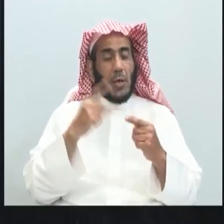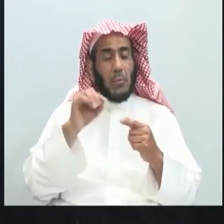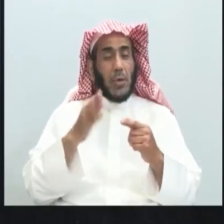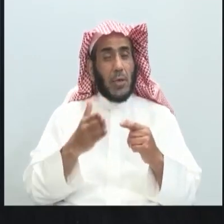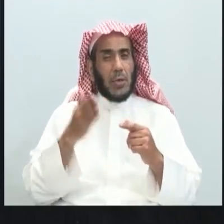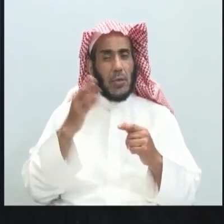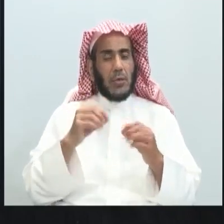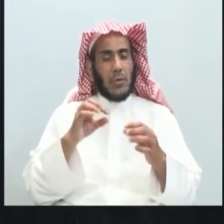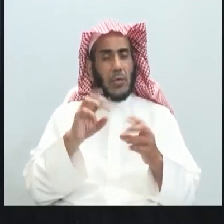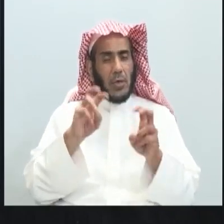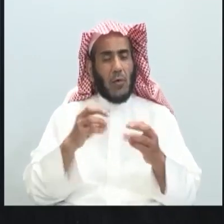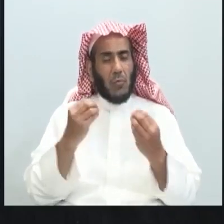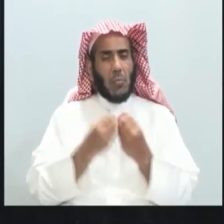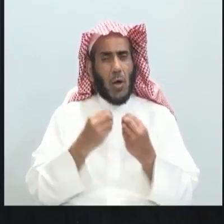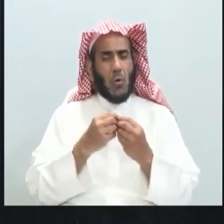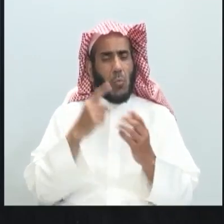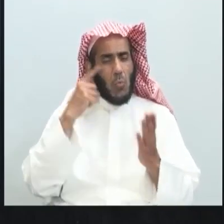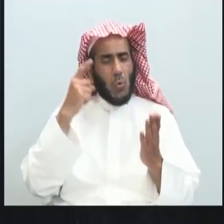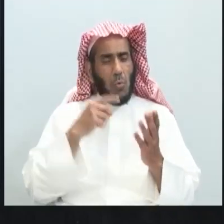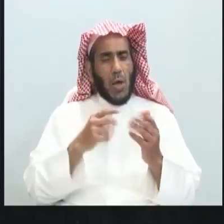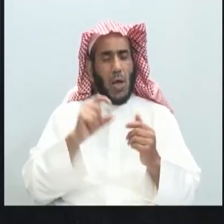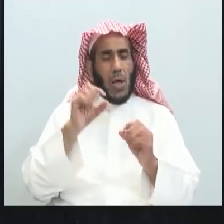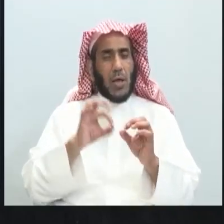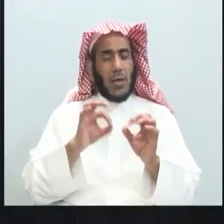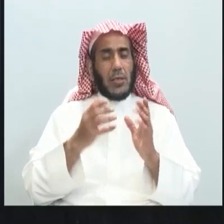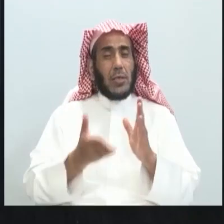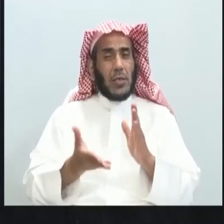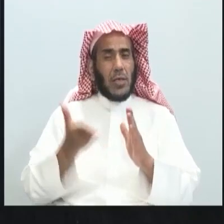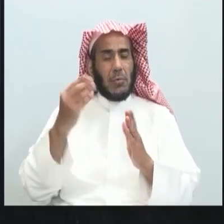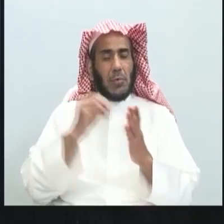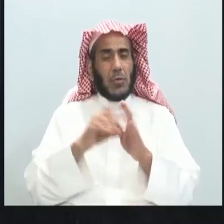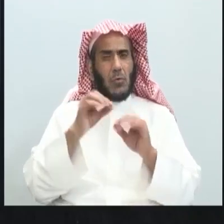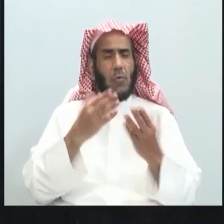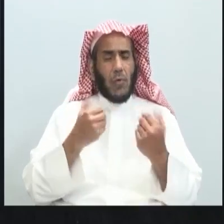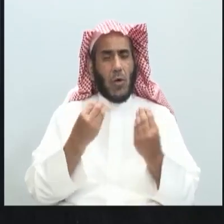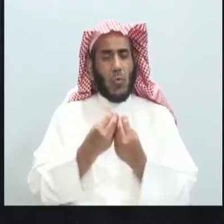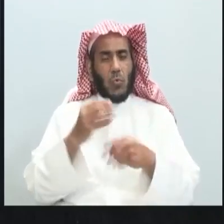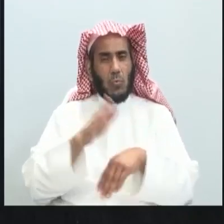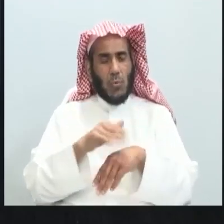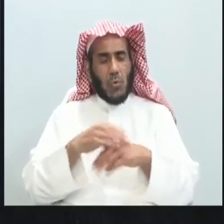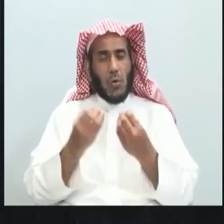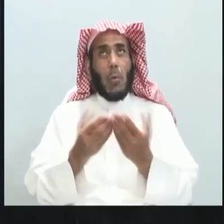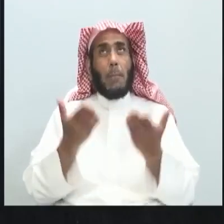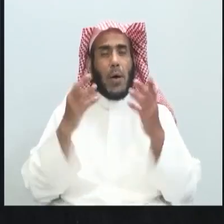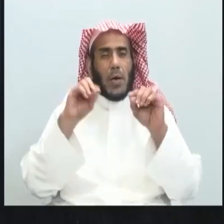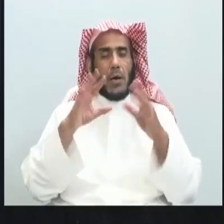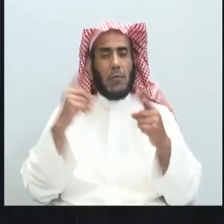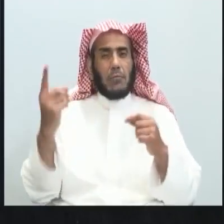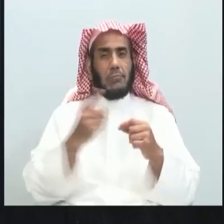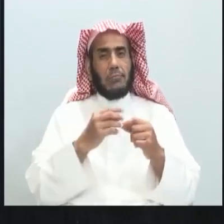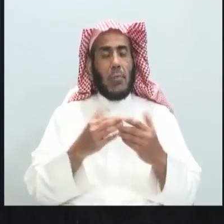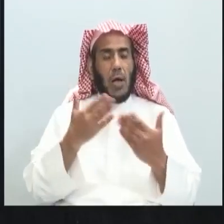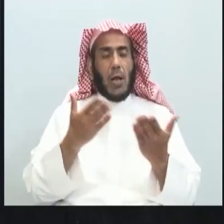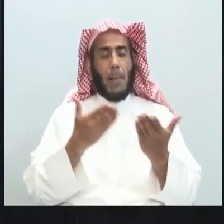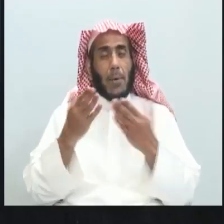تعالى ساقف واياكم مع ايات كريمات من هذه السوره فكونوا معي بارك الله فيكم اذا على